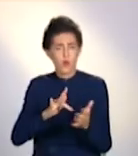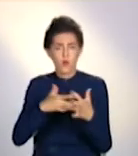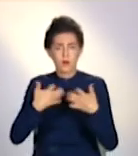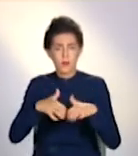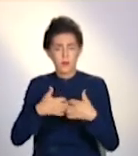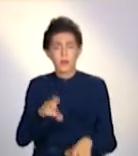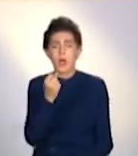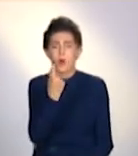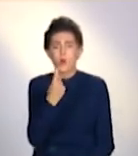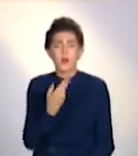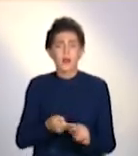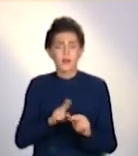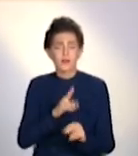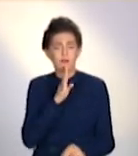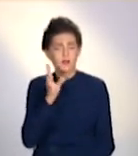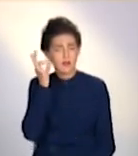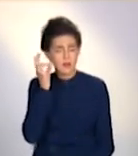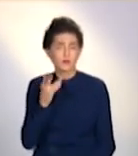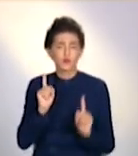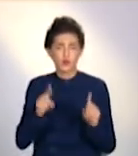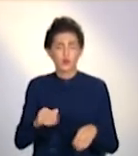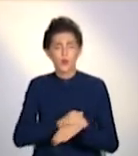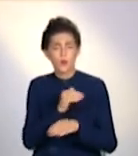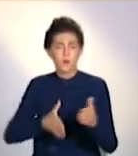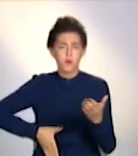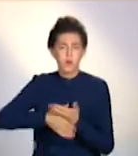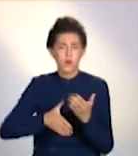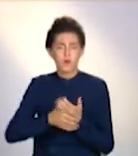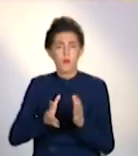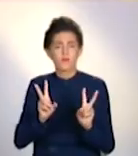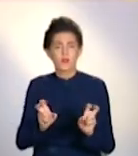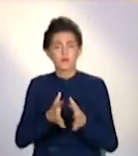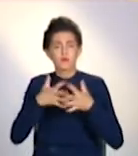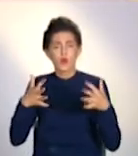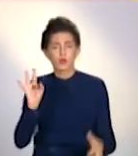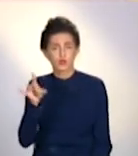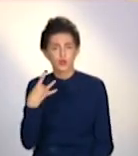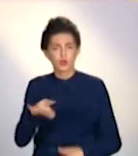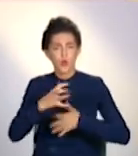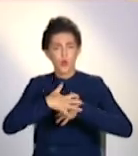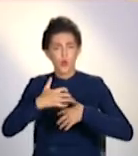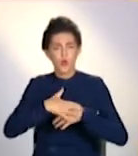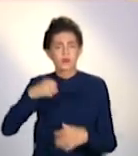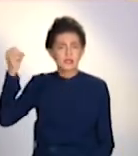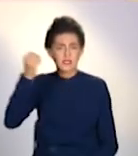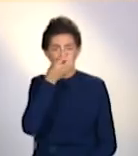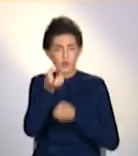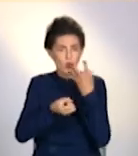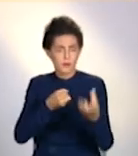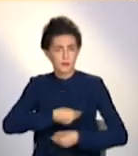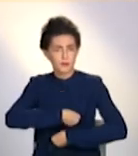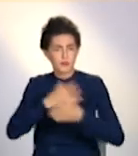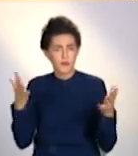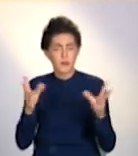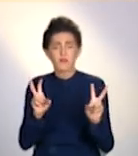для 11-річної переселенки добро та допомога асоціюються з великим рудим котом, який розкидає квіти над Донецьком. Очень